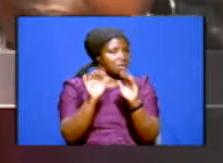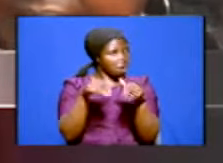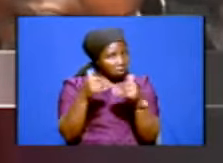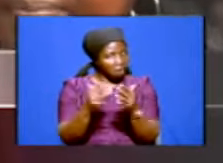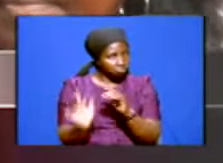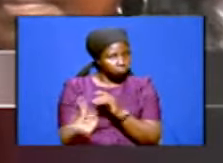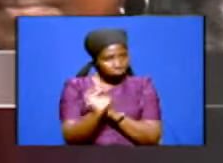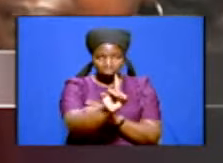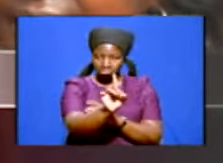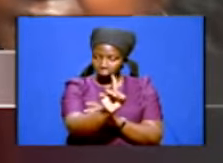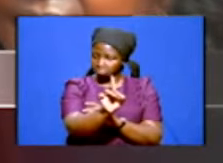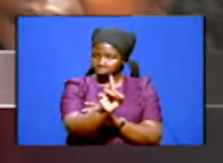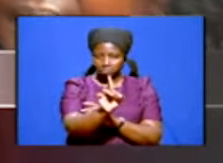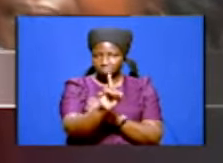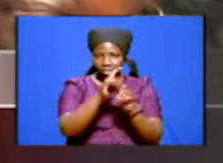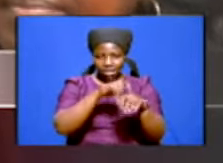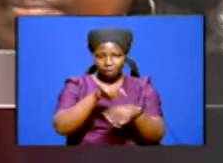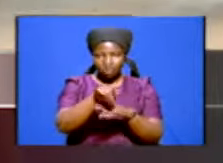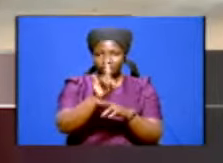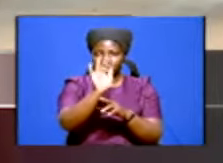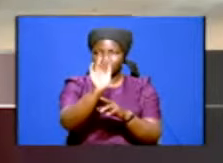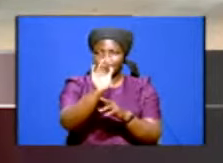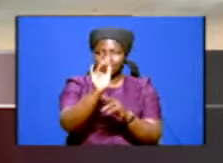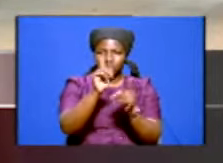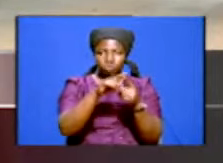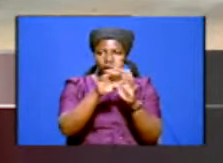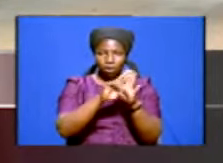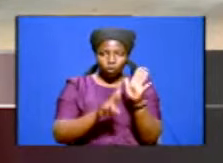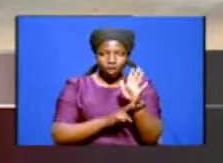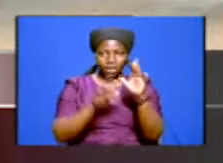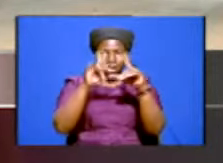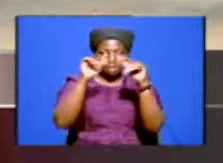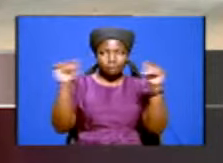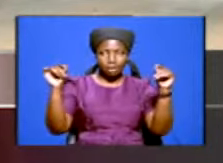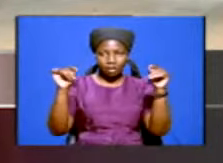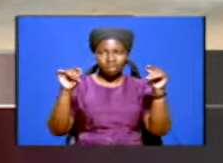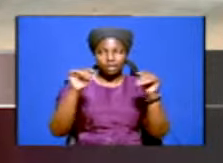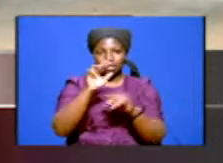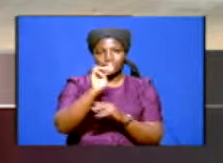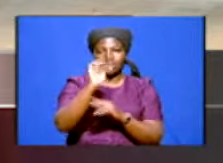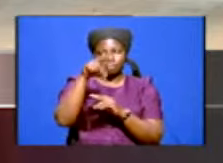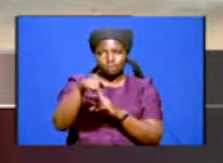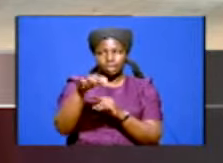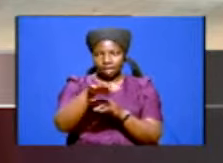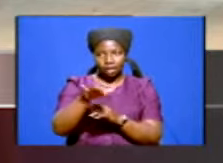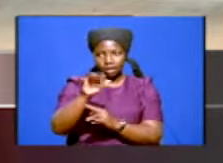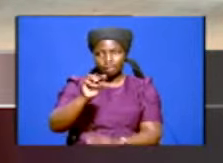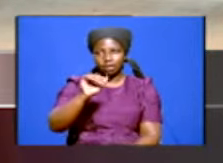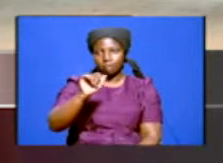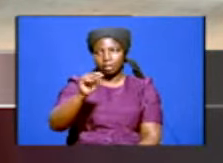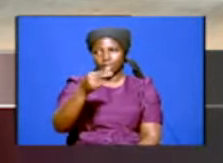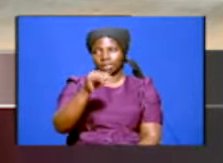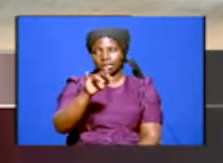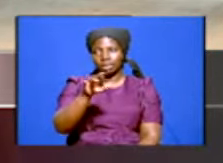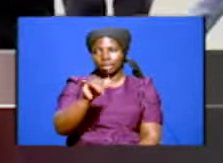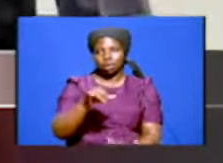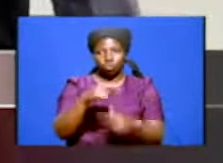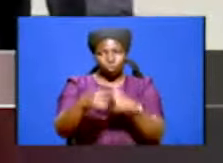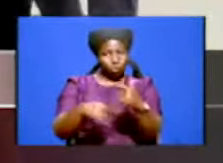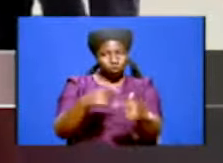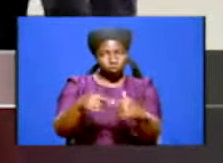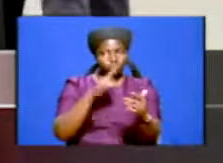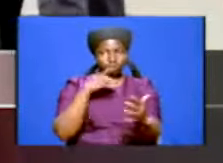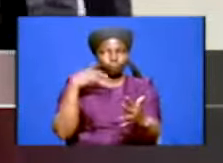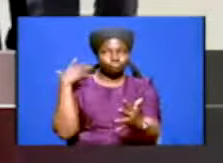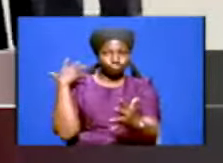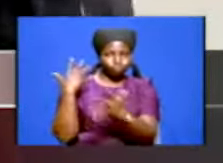when he was being told to record a statement. Mbunge wa Madhira Rigathi Gachagua kuendelea kuzuiliwa katika kituo cha polisi cha Gigiri